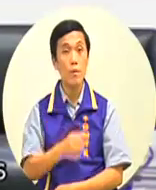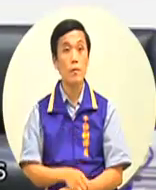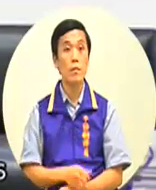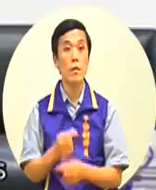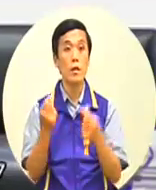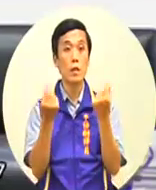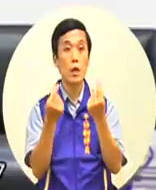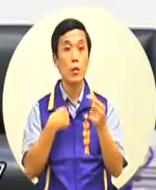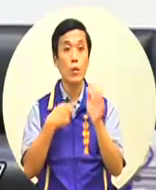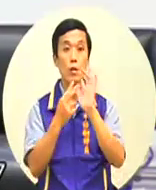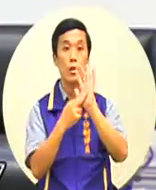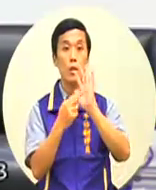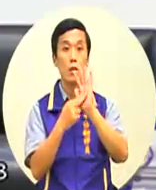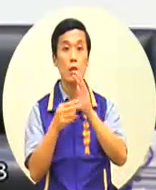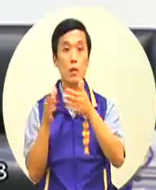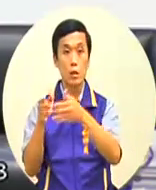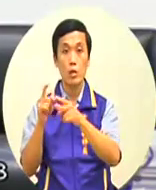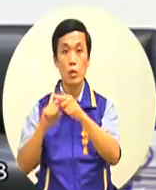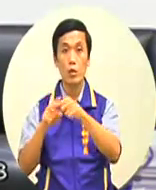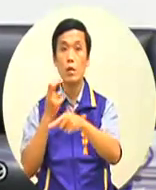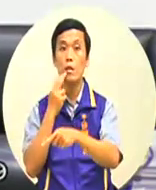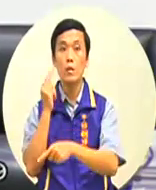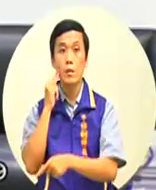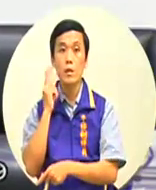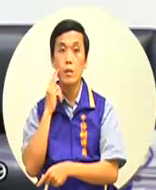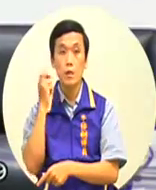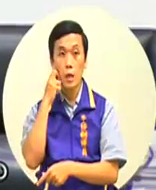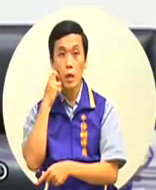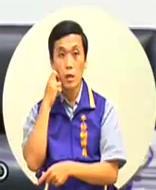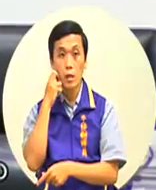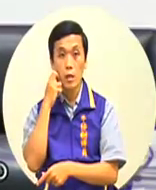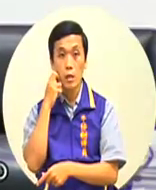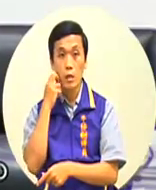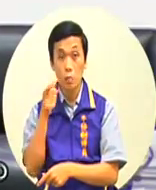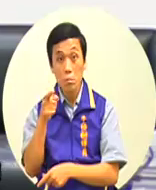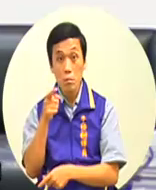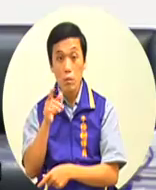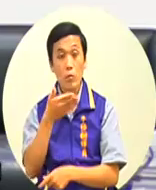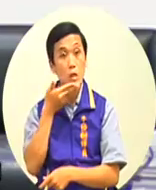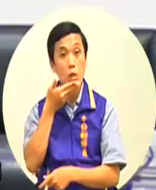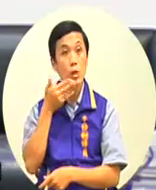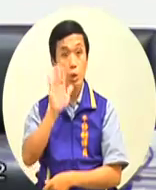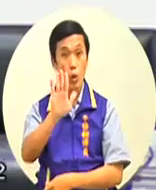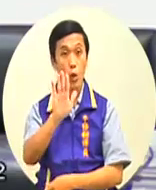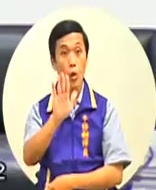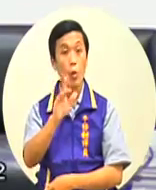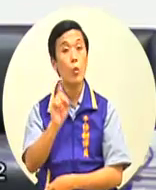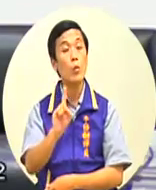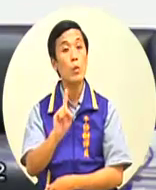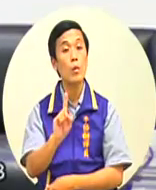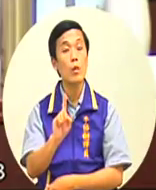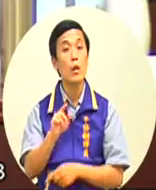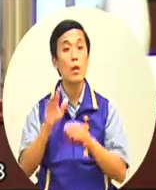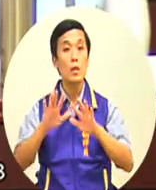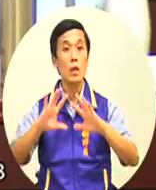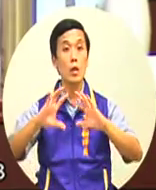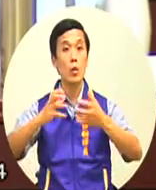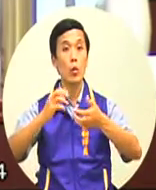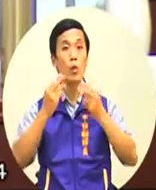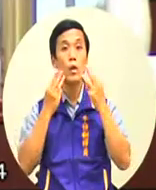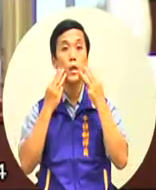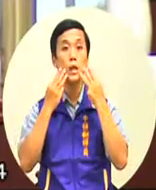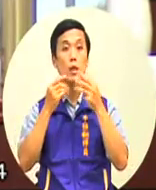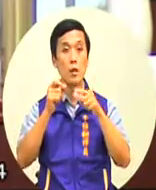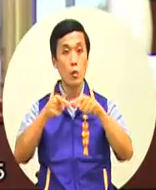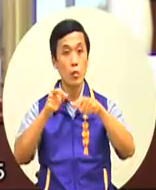我举例来讲，对中钢 有利， 有利， 要，为什么有利？ 现有的国营事业的劳工